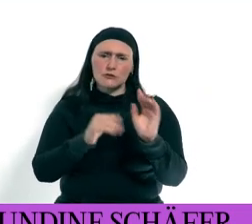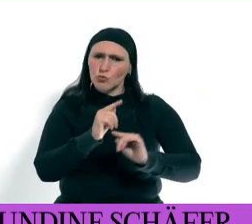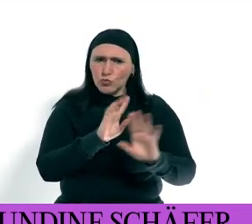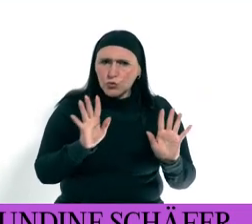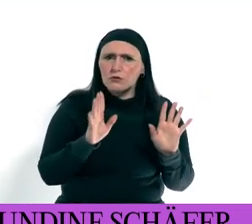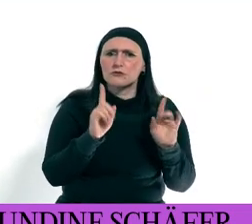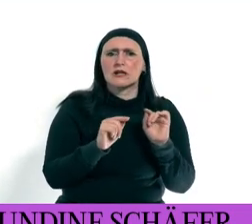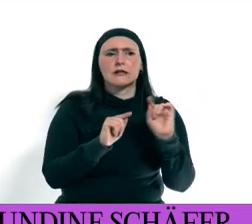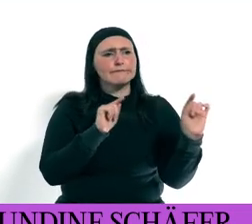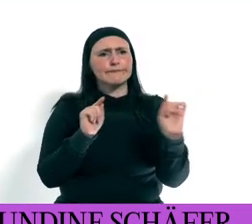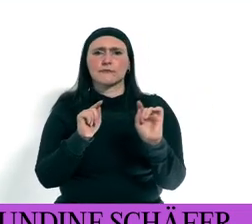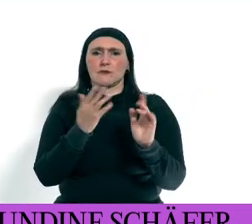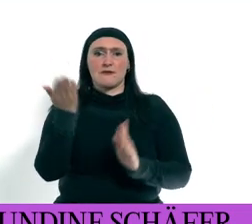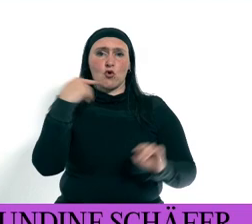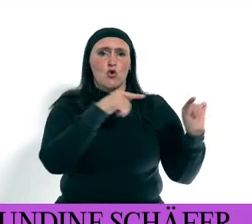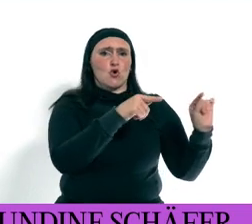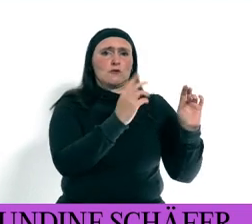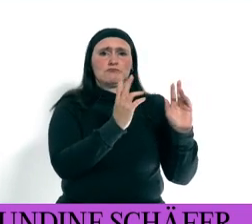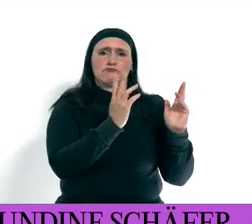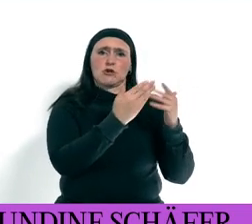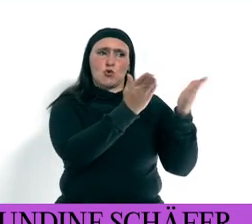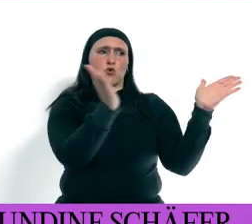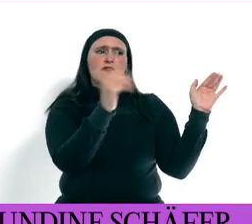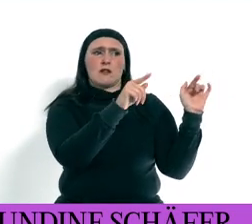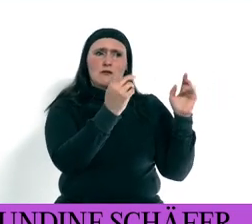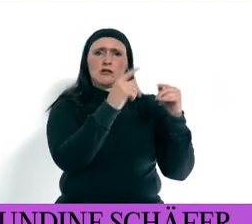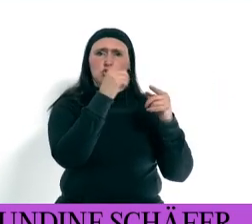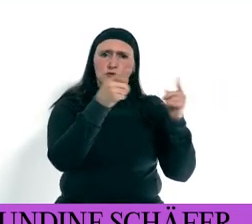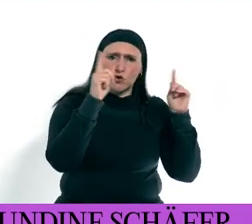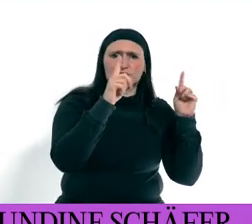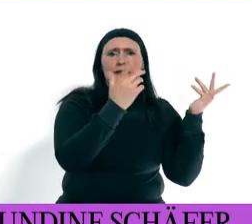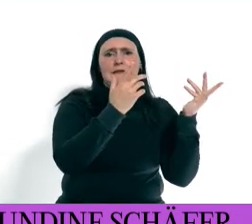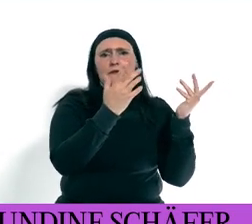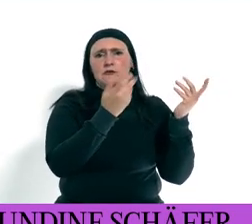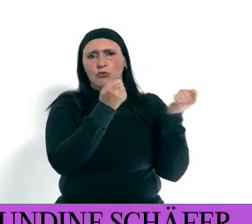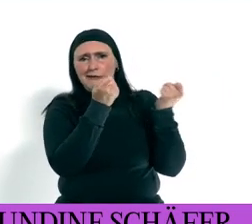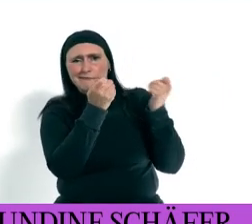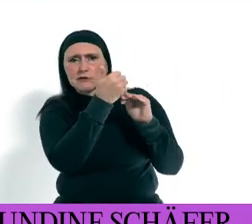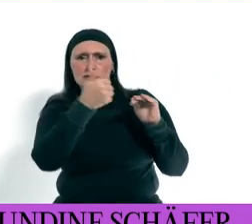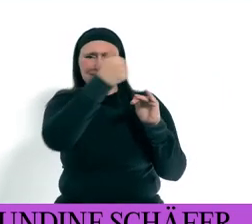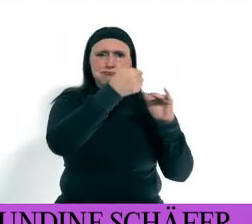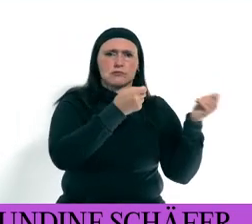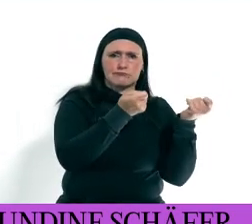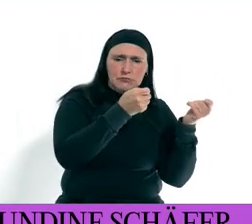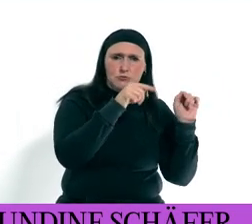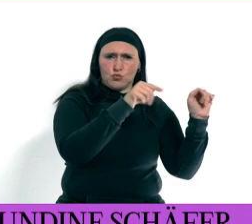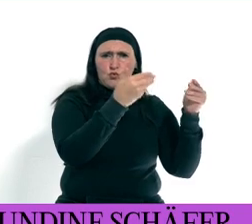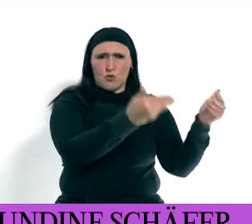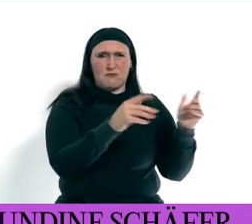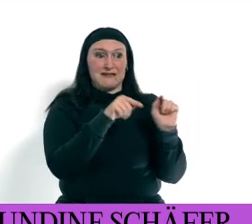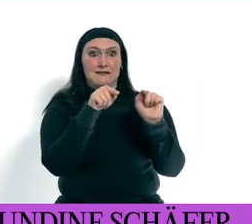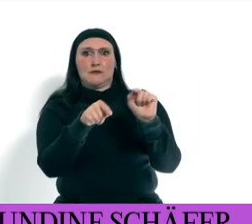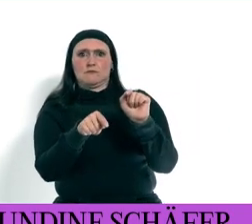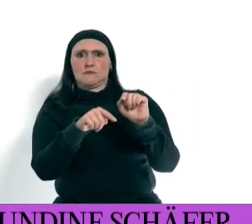könnten. Ich erinnere auch, one of the things that we need to do is just bring new ideas,